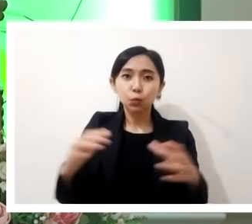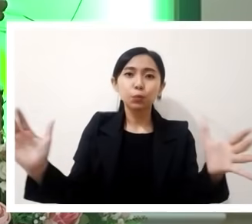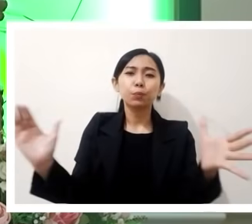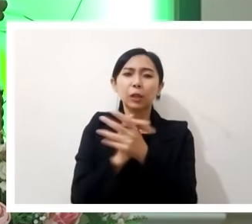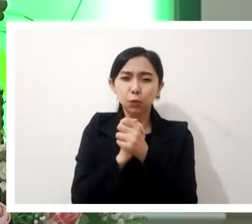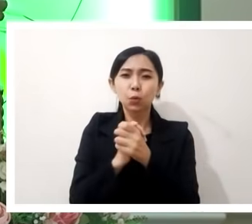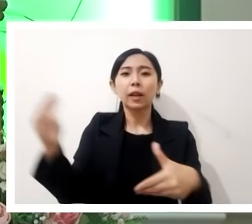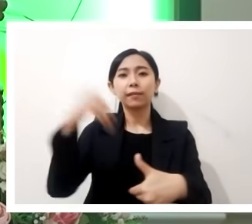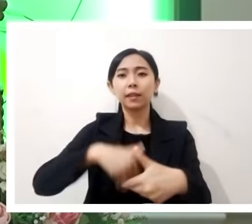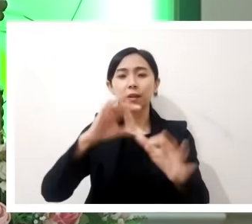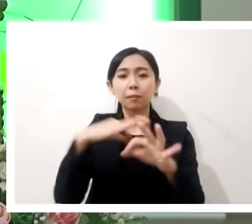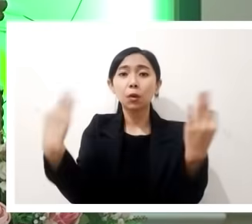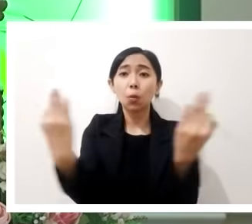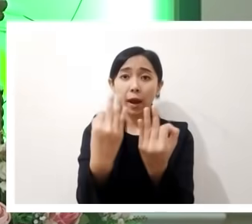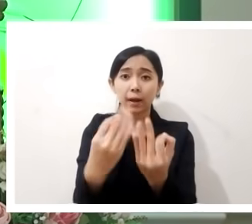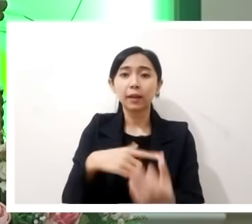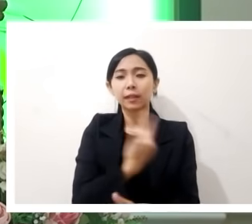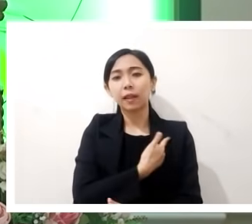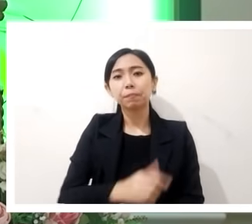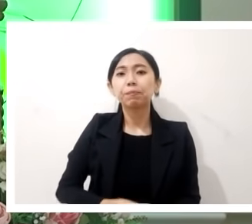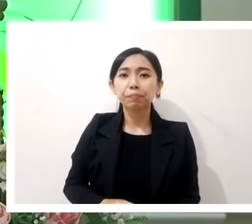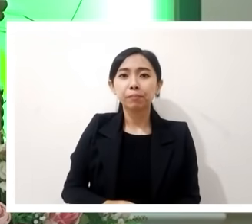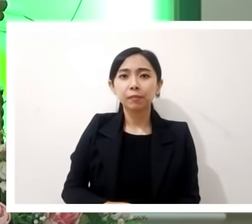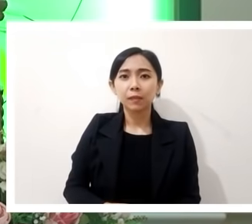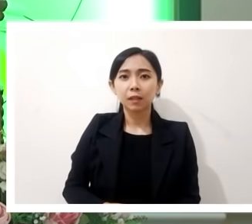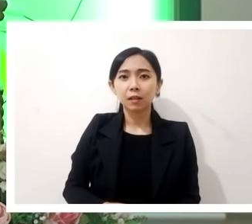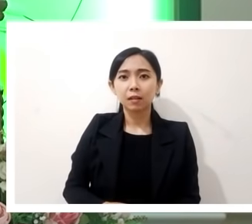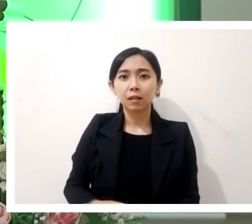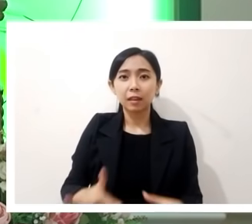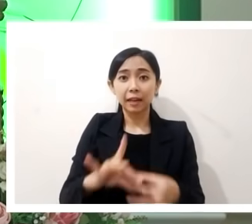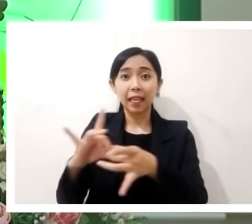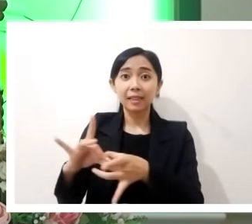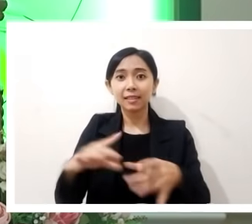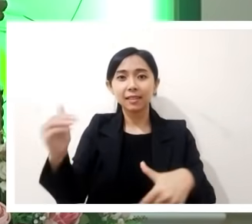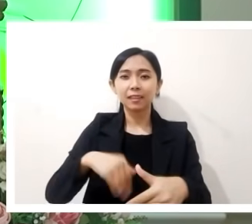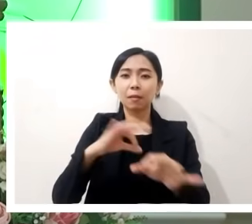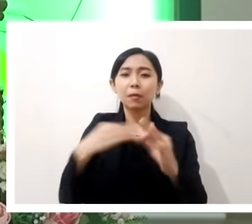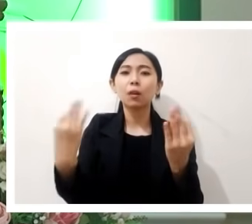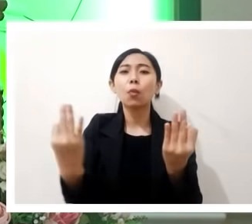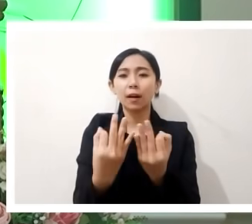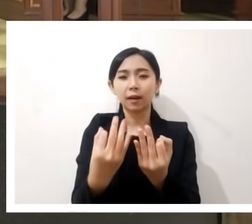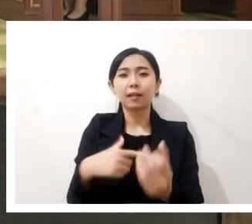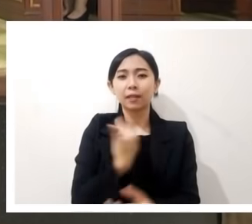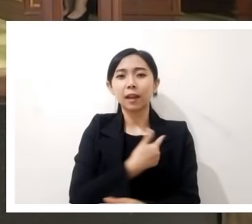kita masing-masing. Terlebih lagi keintiman antara keluarga kita dan Tuhan.